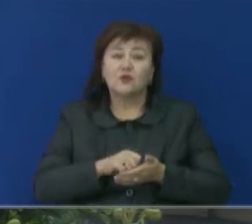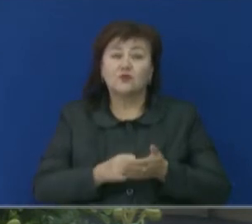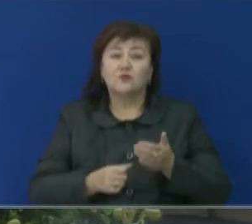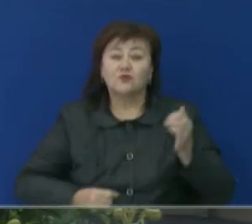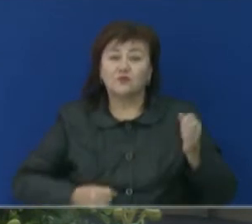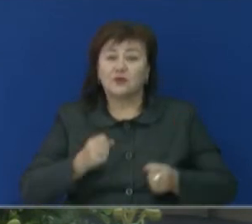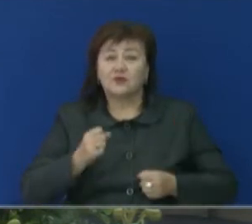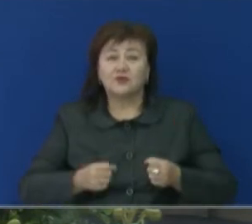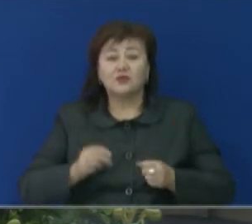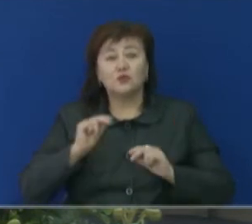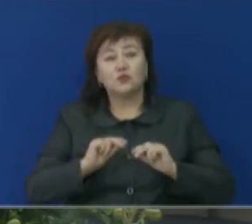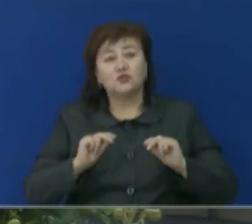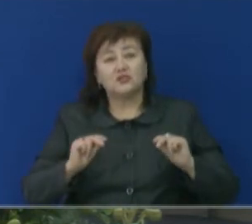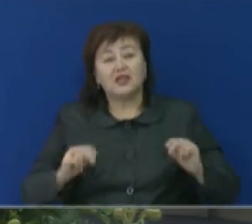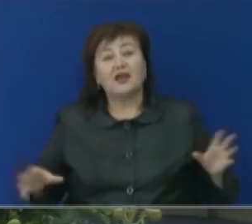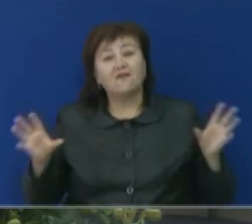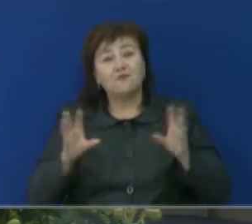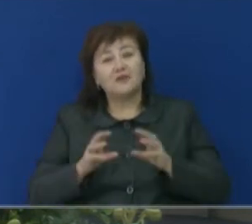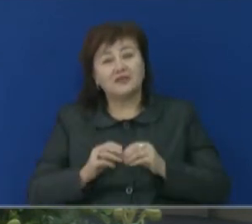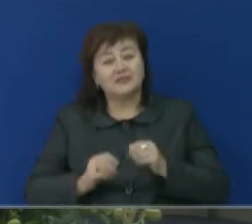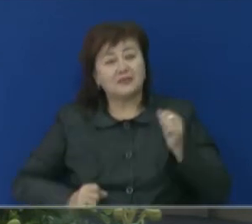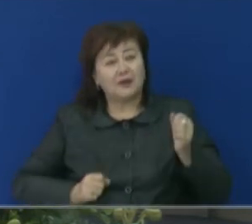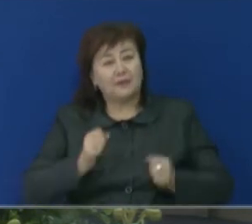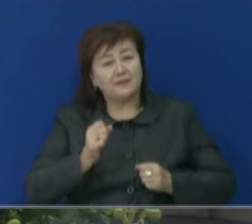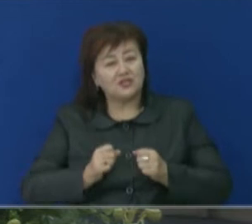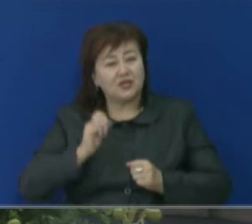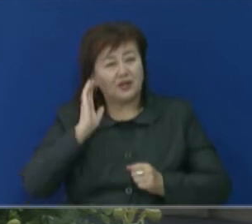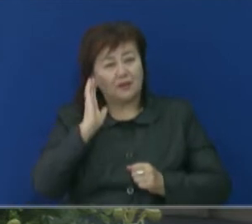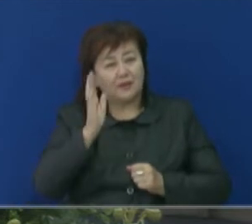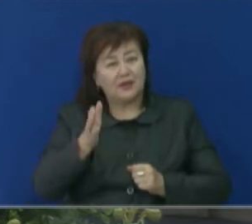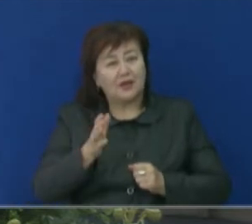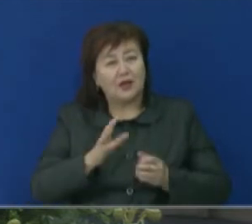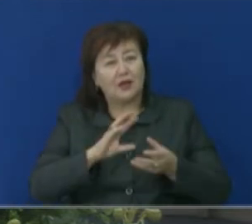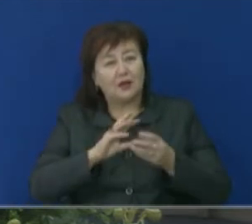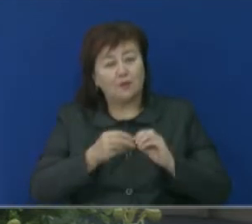кафедраның оқытушылары бірге жүгіреді. Ол кісілер енді толық қашықтықты 85 км